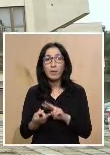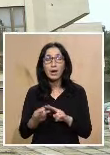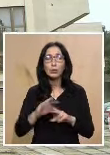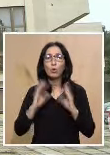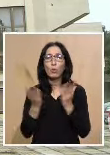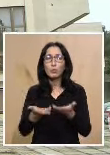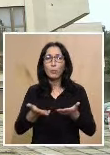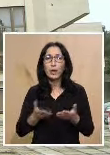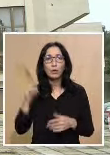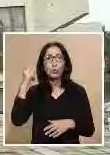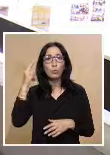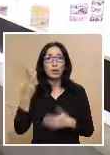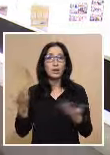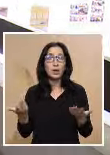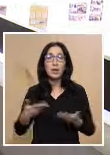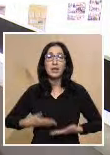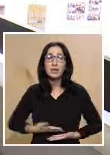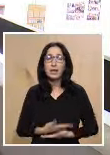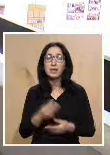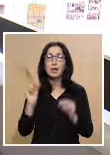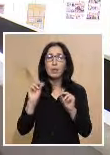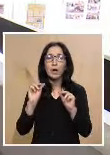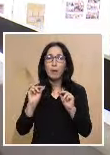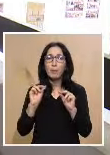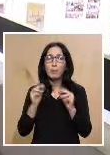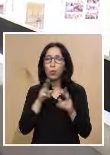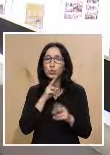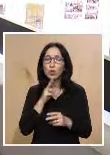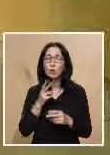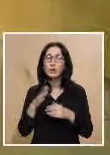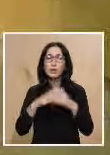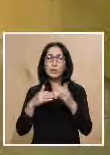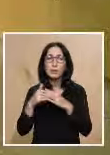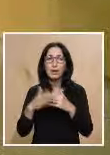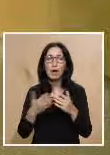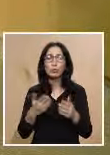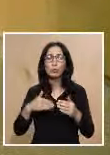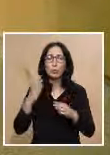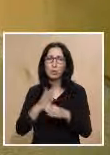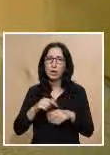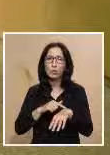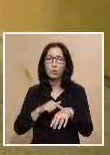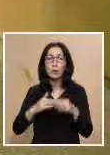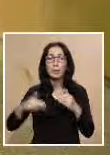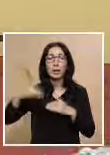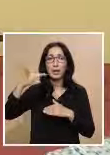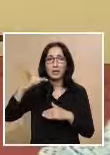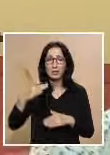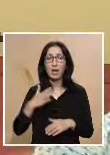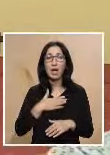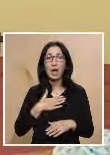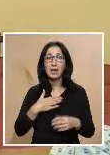Обратно на общоприетото мнение, оказва се, че интересът към педагогическите специалности в последно време нараства. Защо?